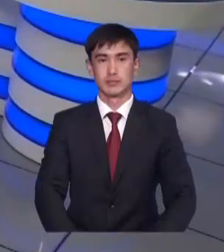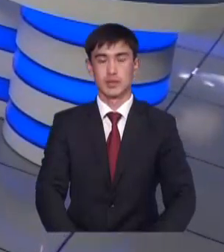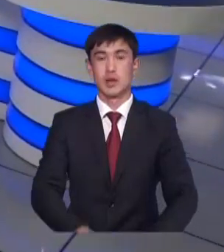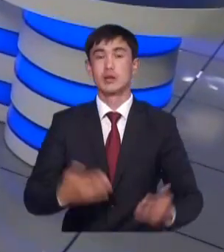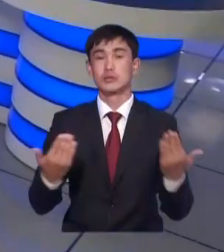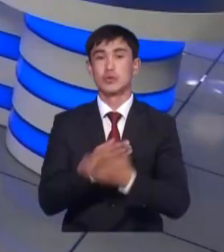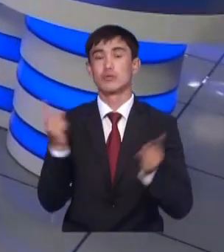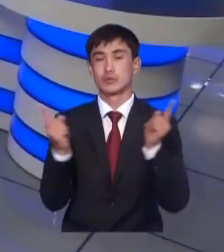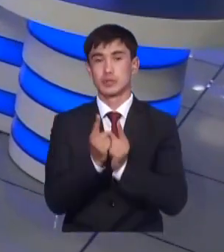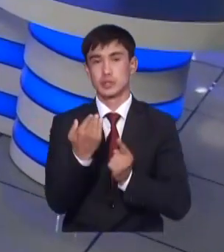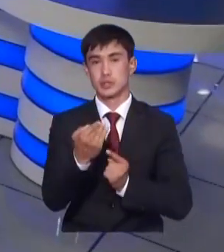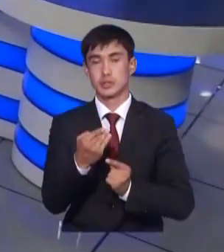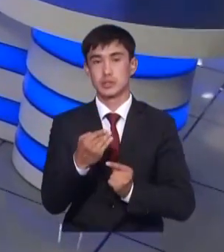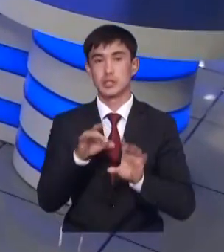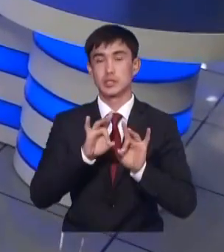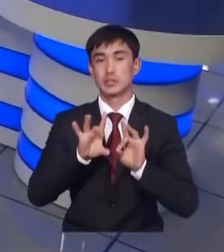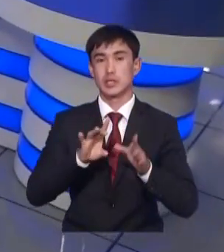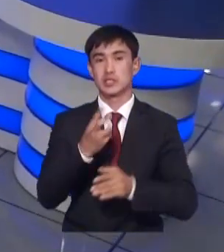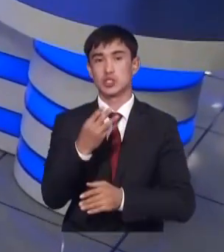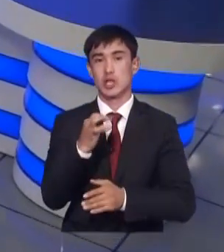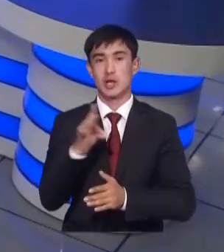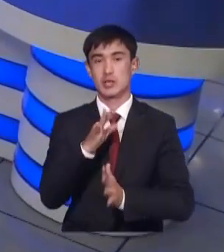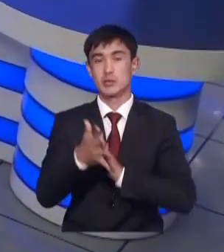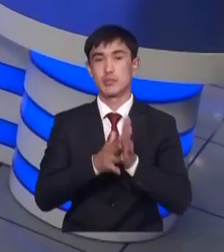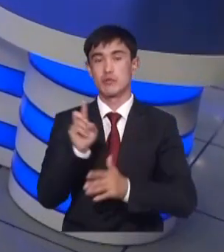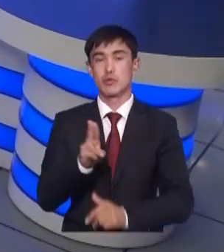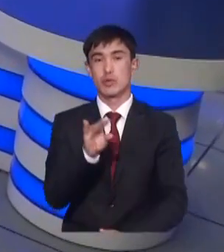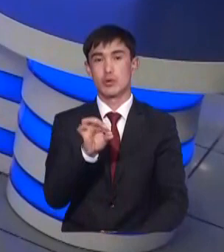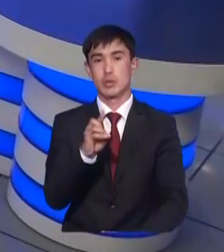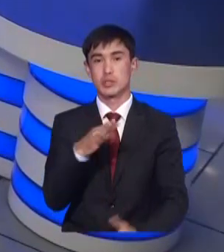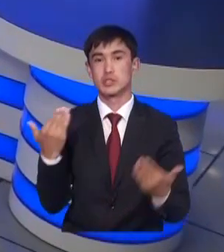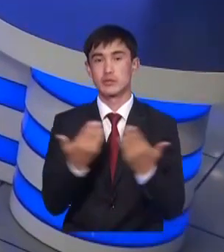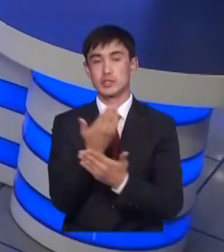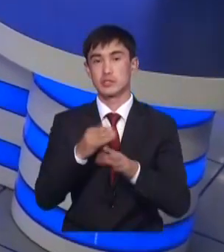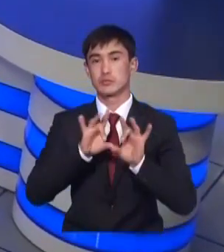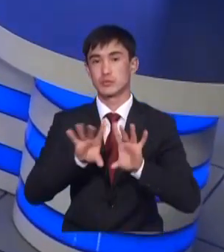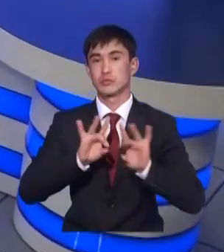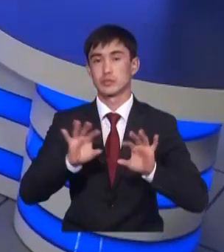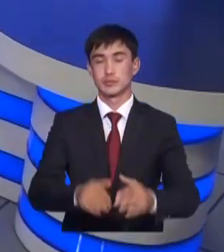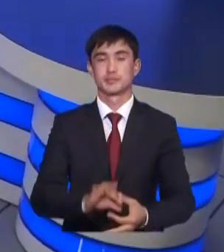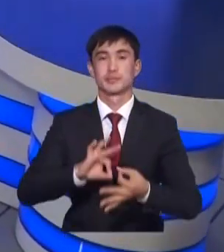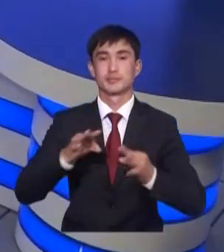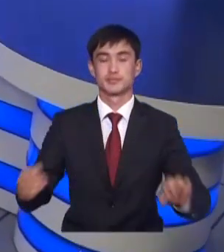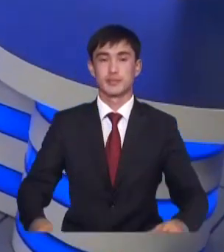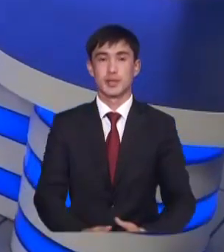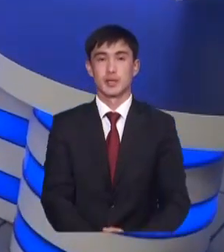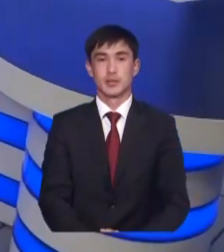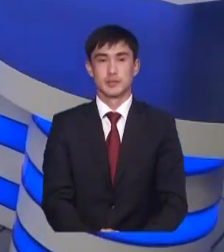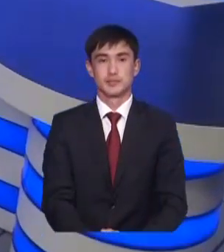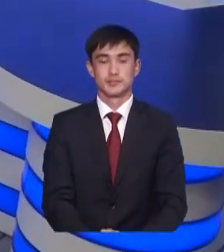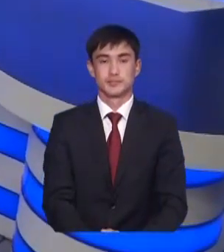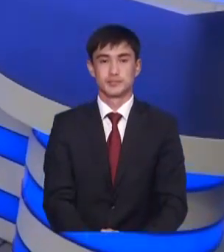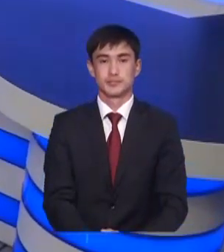Арага бір минуттар салып өздеріңізбен қайта жүздесік. Эфирде Жетісу облысының қорытынды жаңалықтары. Студияда мен Шалқар Нұрмұхамбет, Суырды Дұрмада әріптесім